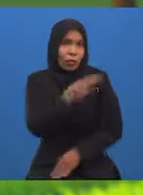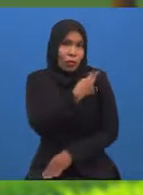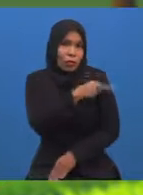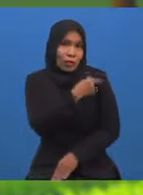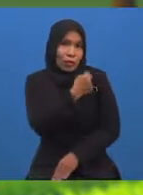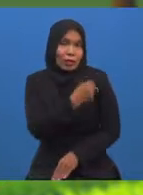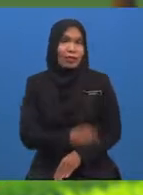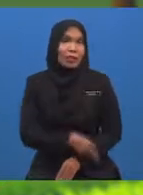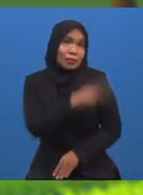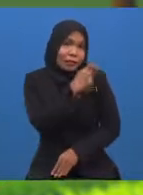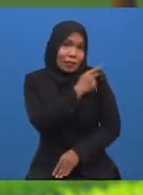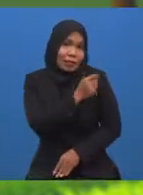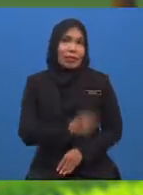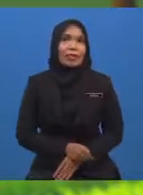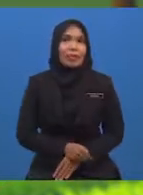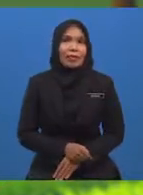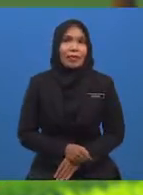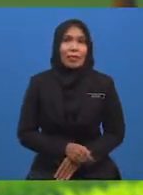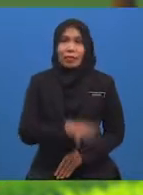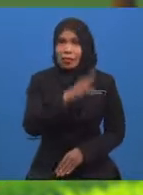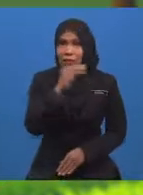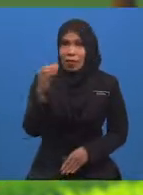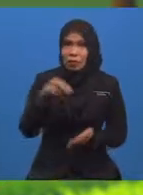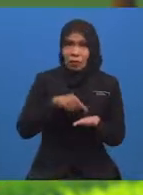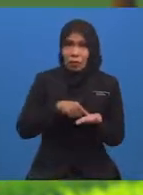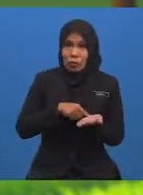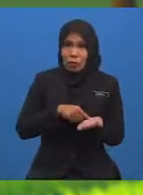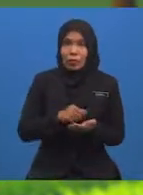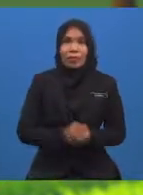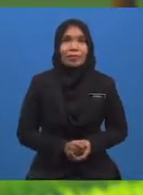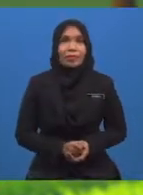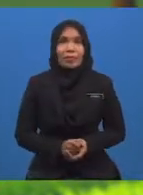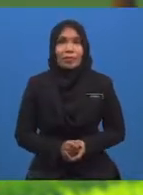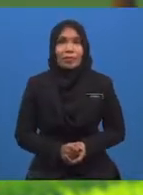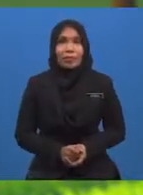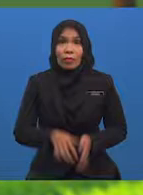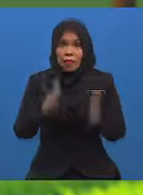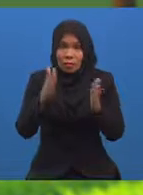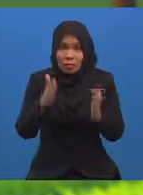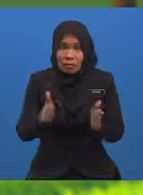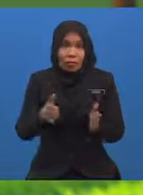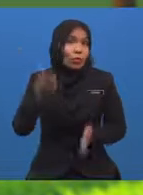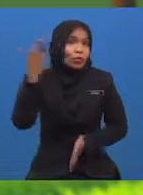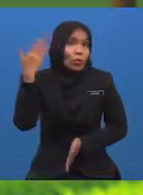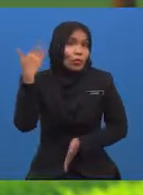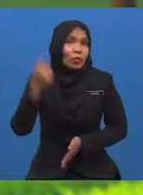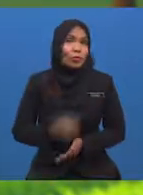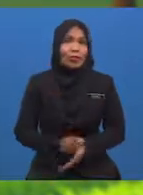hospital, klinik dan ubat-ubatan, manusia zaman dahulu